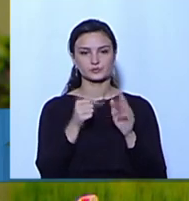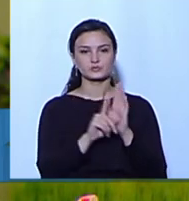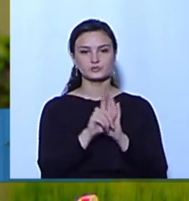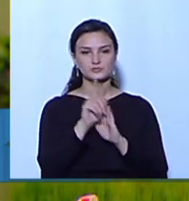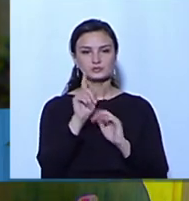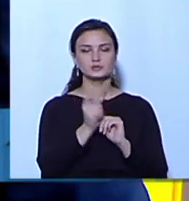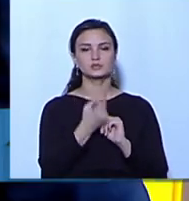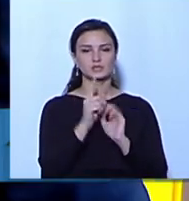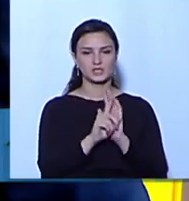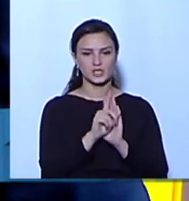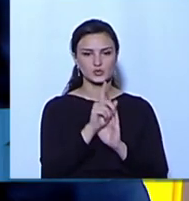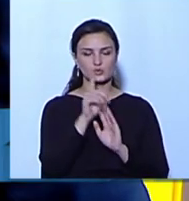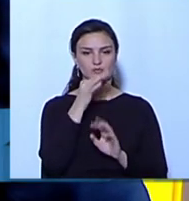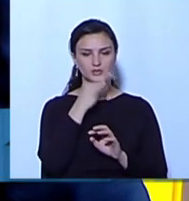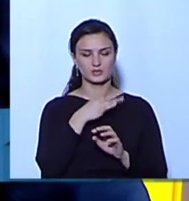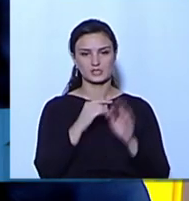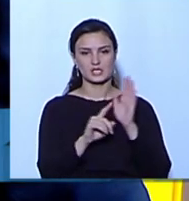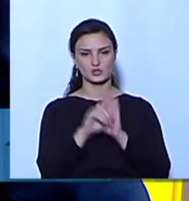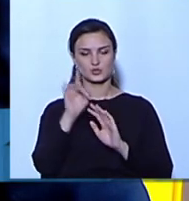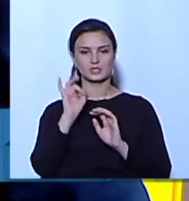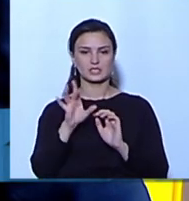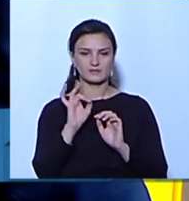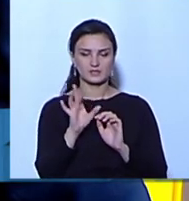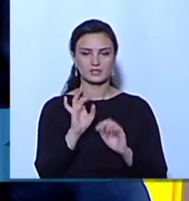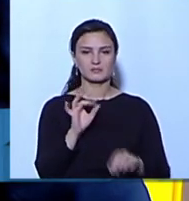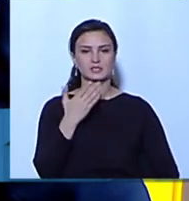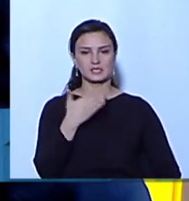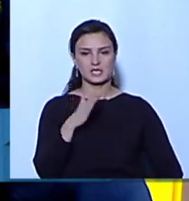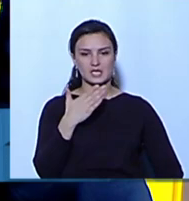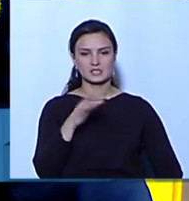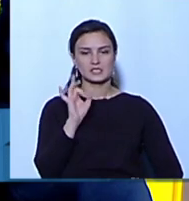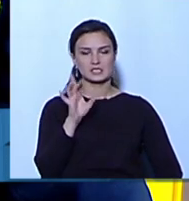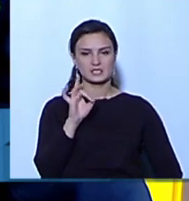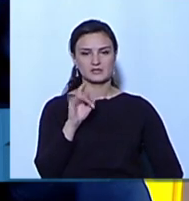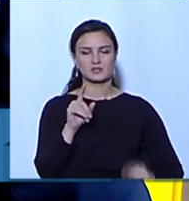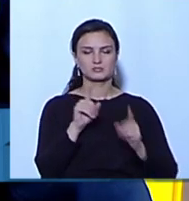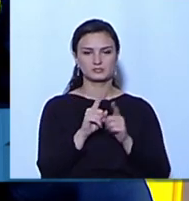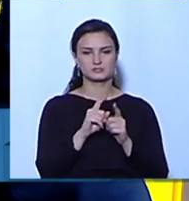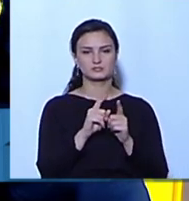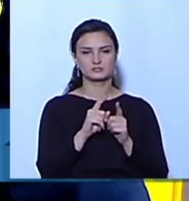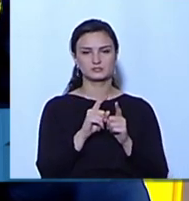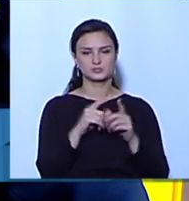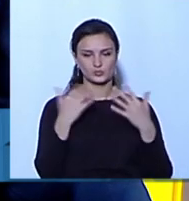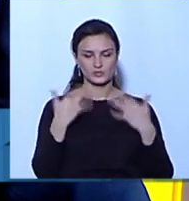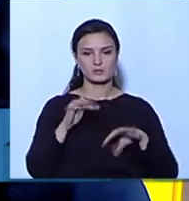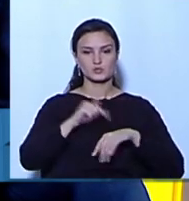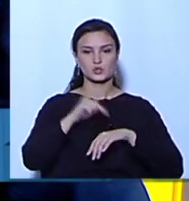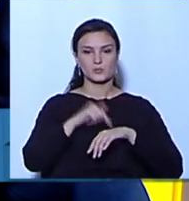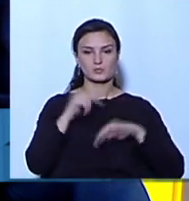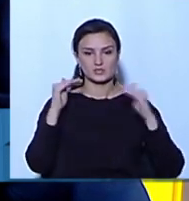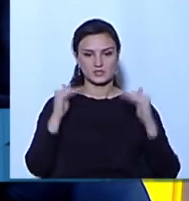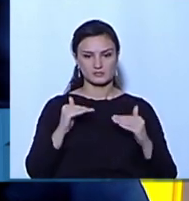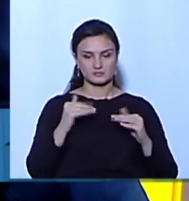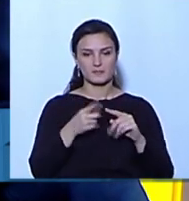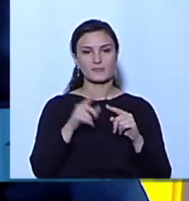რა დაგეწყოთ. თუ მან გვითხრა, რომ აი დაეწყოთ ტკივილები, ნელ-ნელა ტკივილს მოყვა, ასე ვთქვათ, უკვე გნობელობის დარღვა,